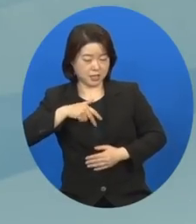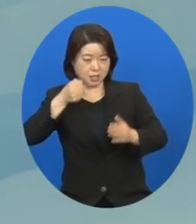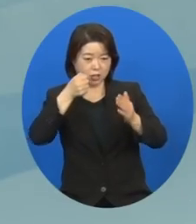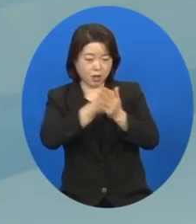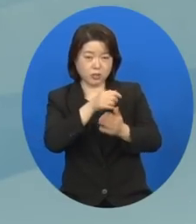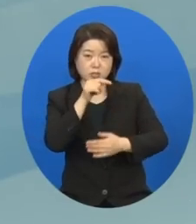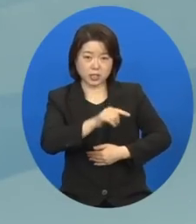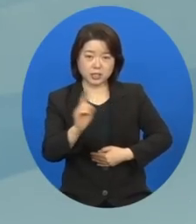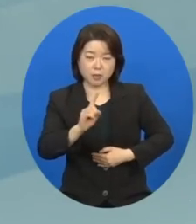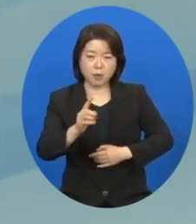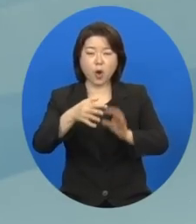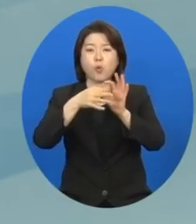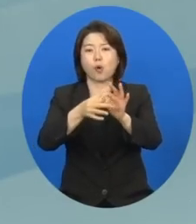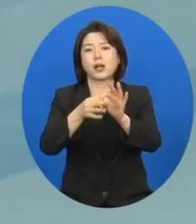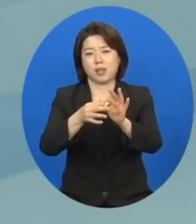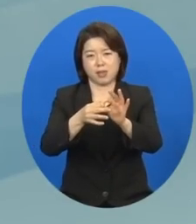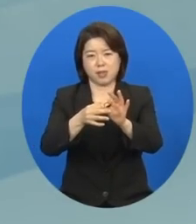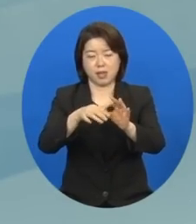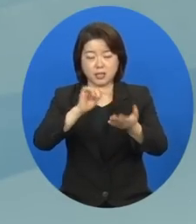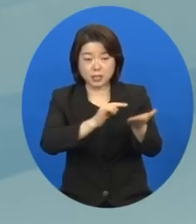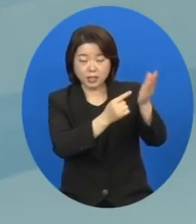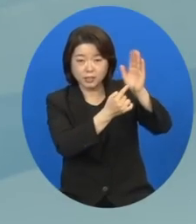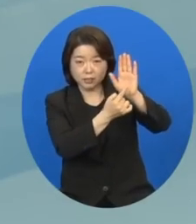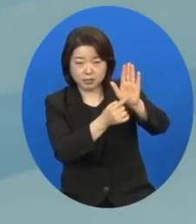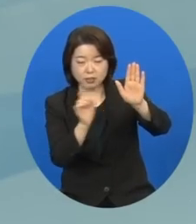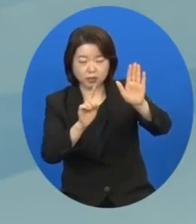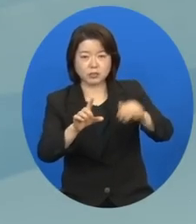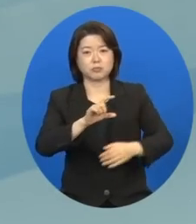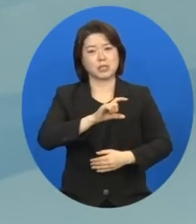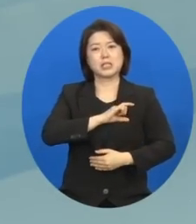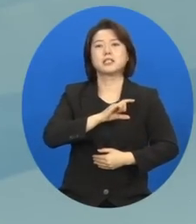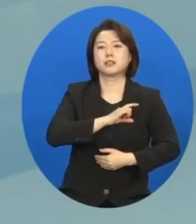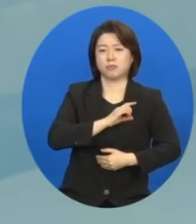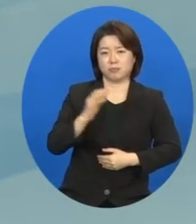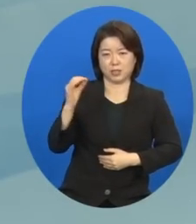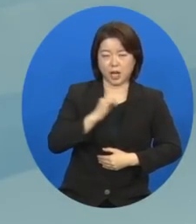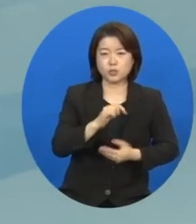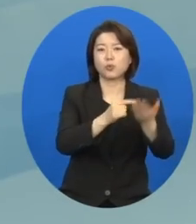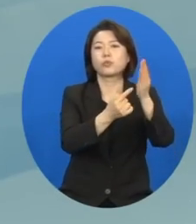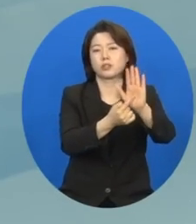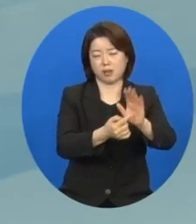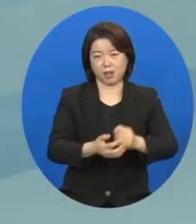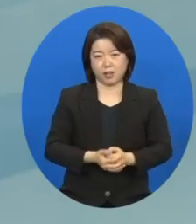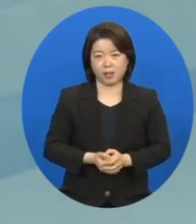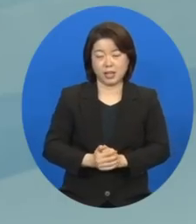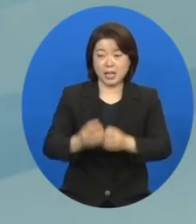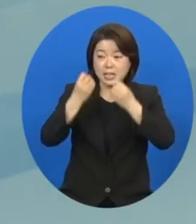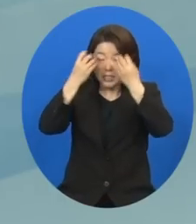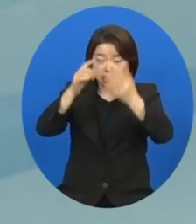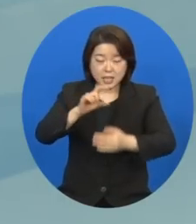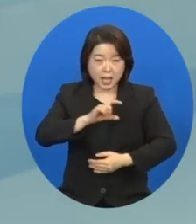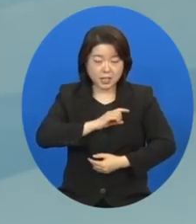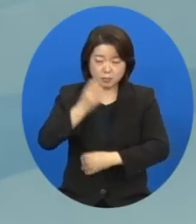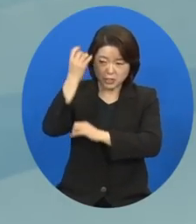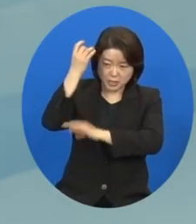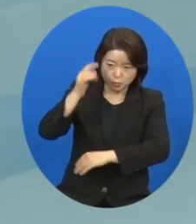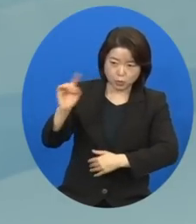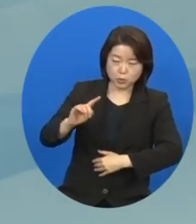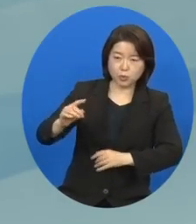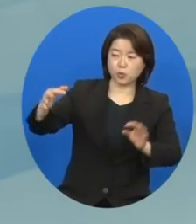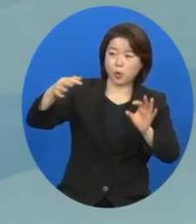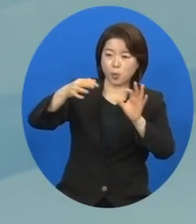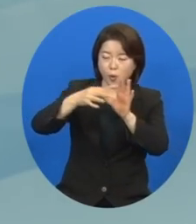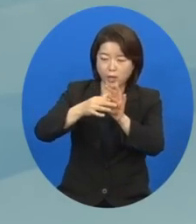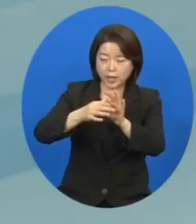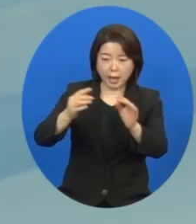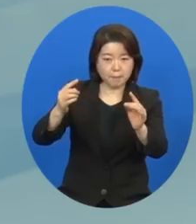바로 관계인데 그것을 드러내는 것이 바로 이름입니다. 그 중에서도 이 새 이름은 근본적으로 어떤 관계가